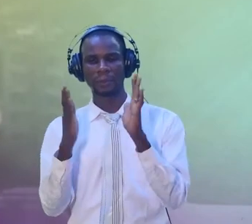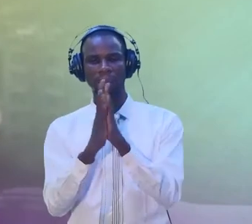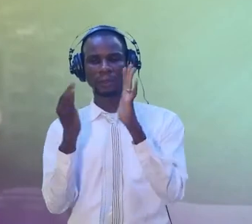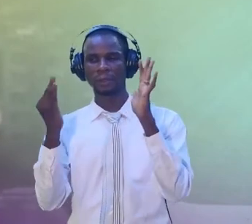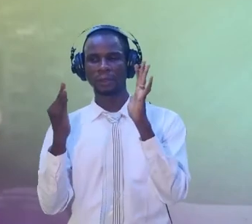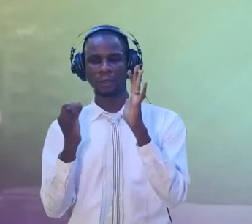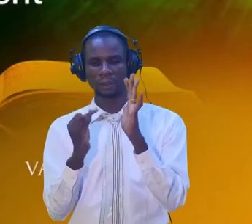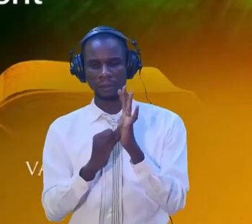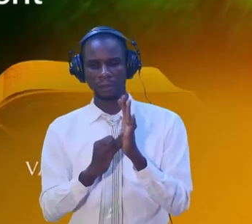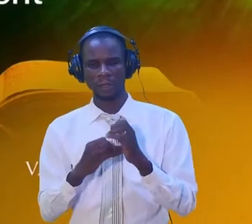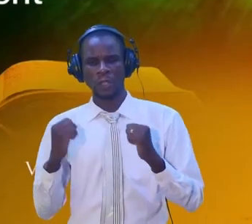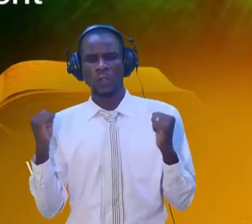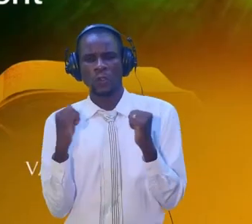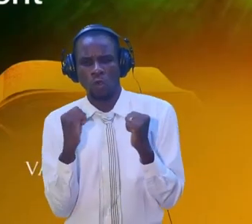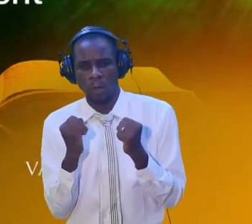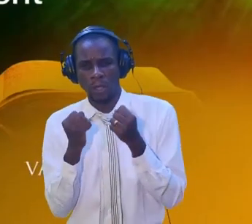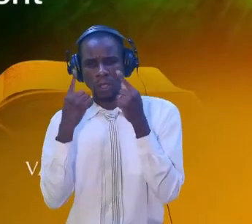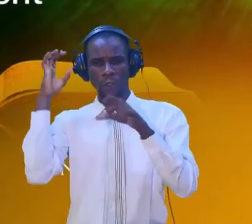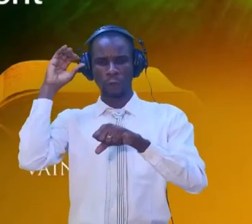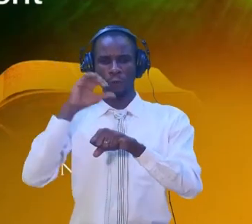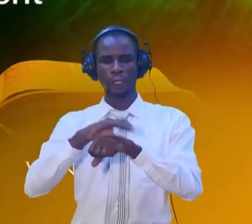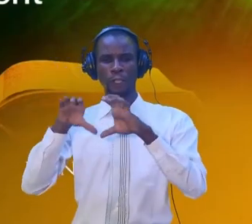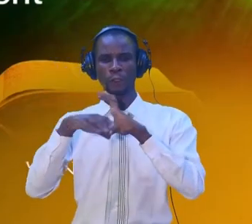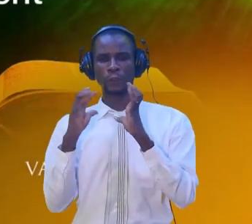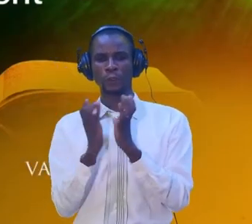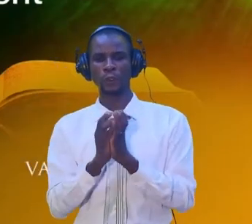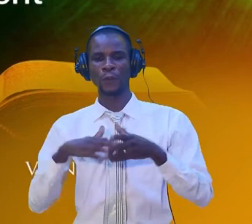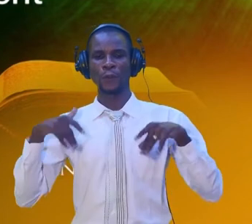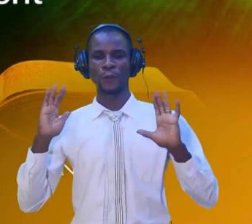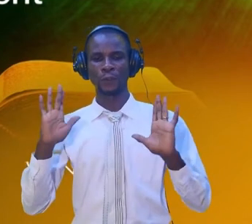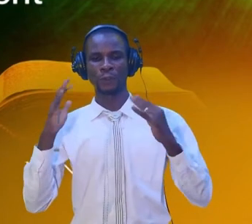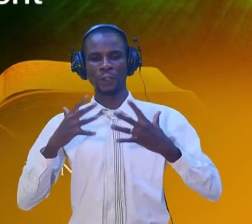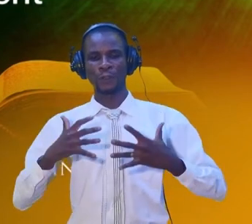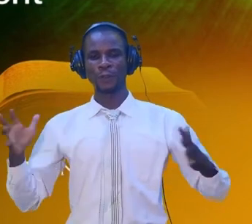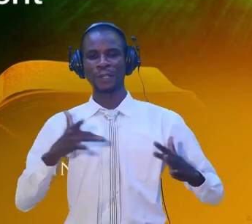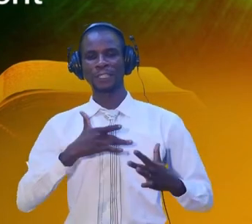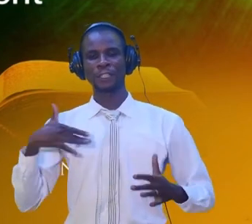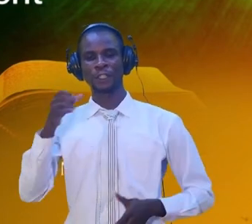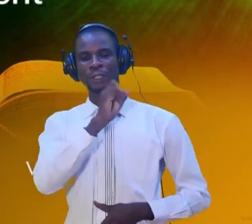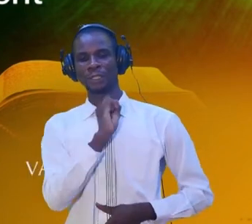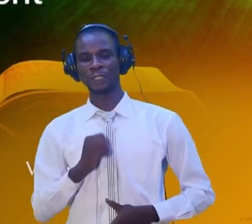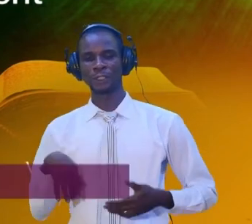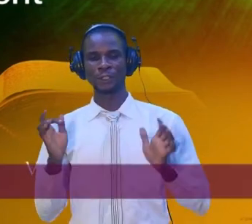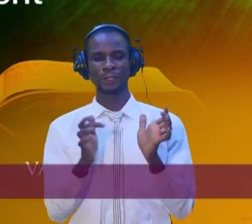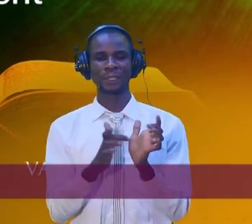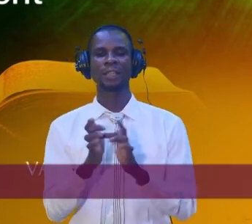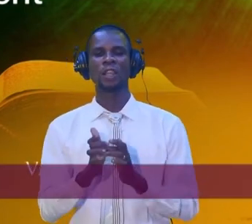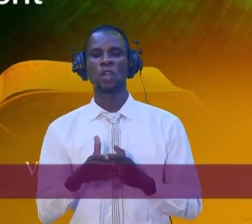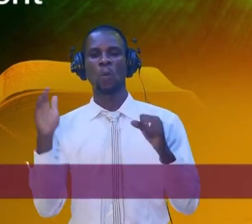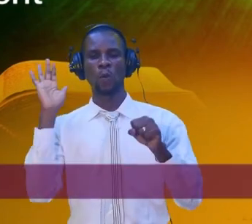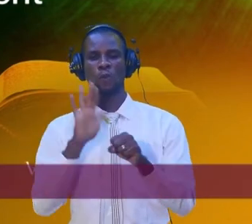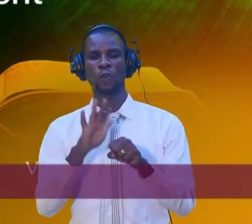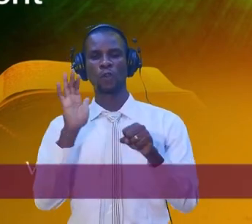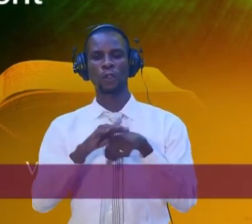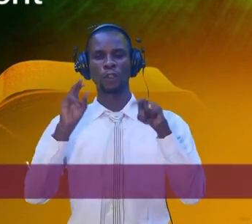yote kinyume na neno la Mungu. Tunasoma hivi katika fungu la 17: hofu ukawaingia wote, na jina